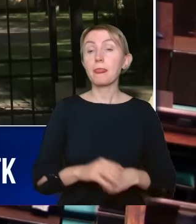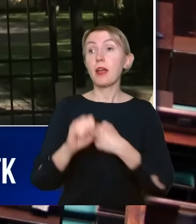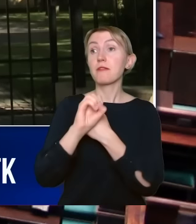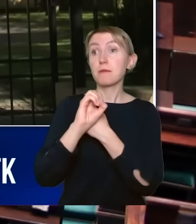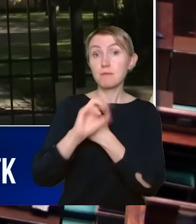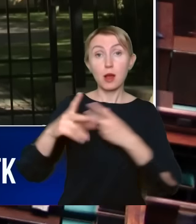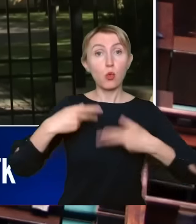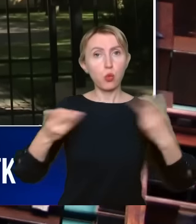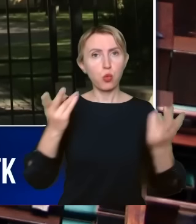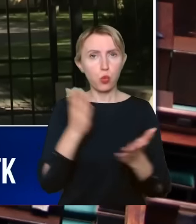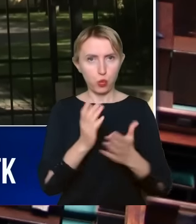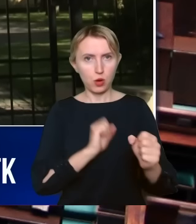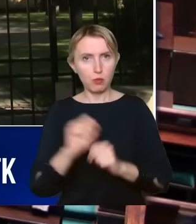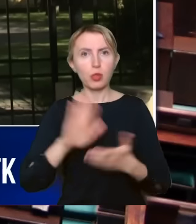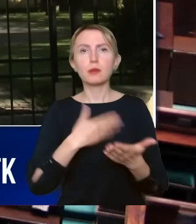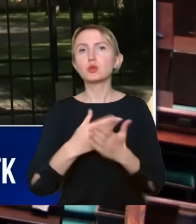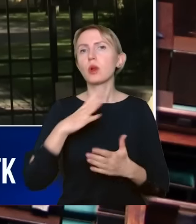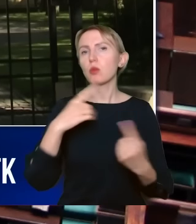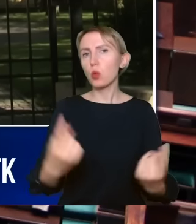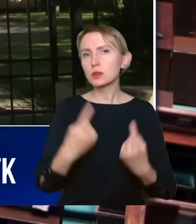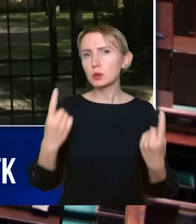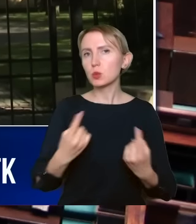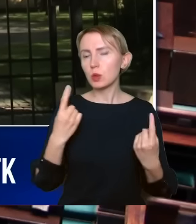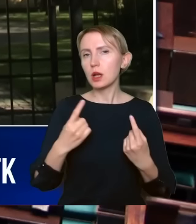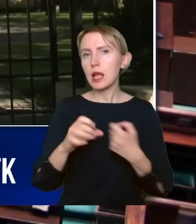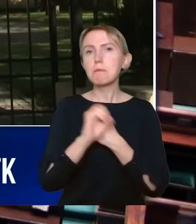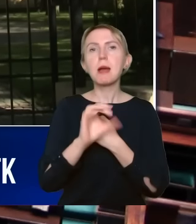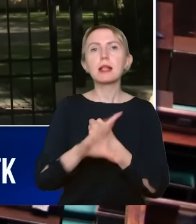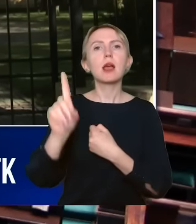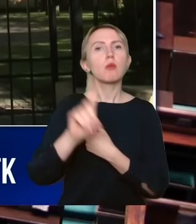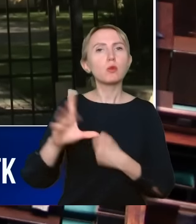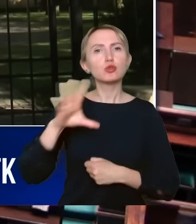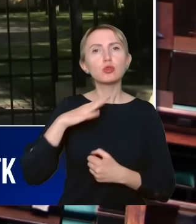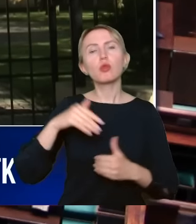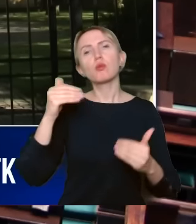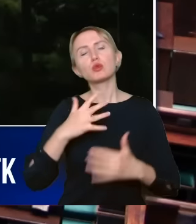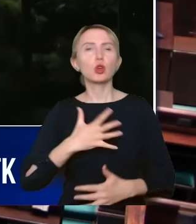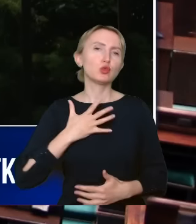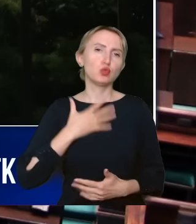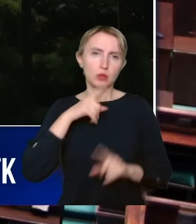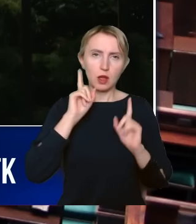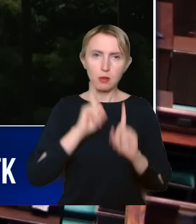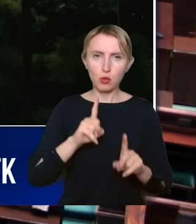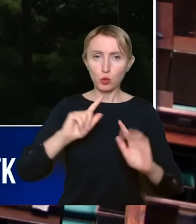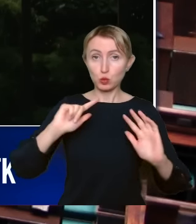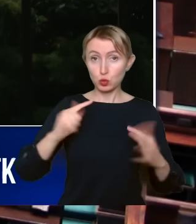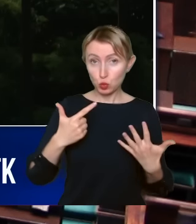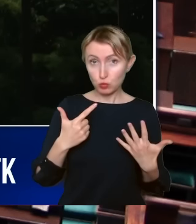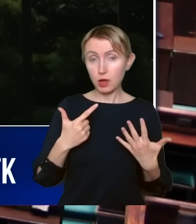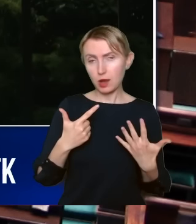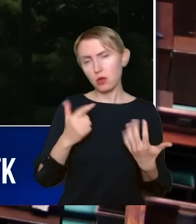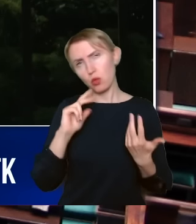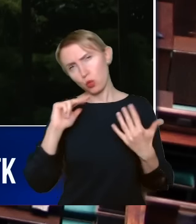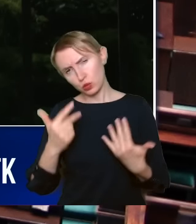zarysowywany, bo tak na przykład było w przypadku mediów publicznych, to można się spodziewać, że rzeczywiście 7 czy tam